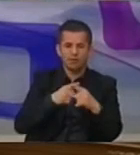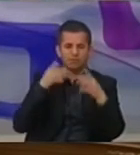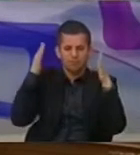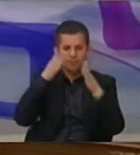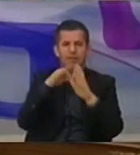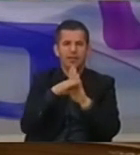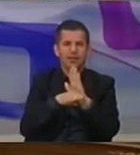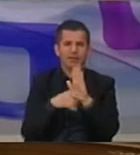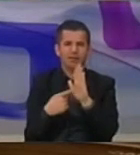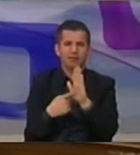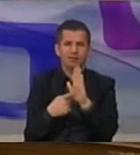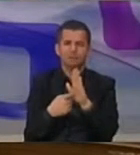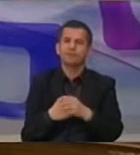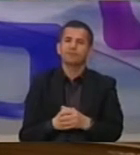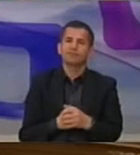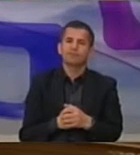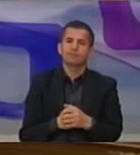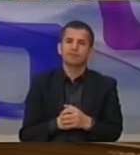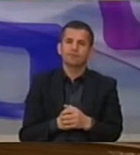të ligjit.